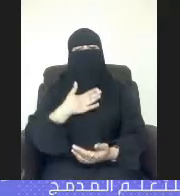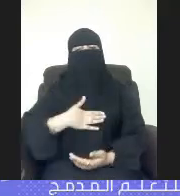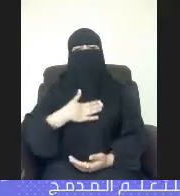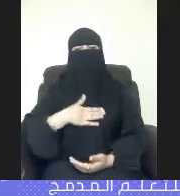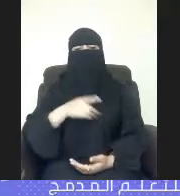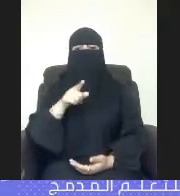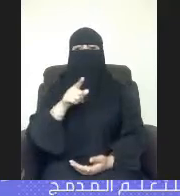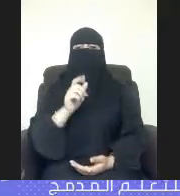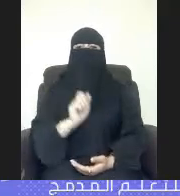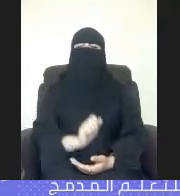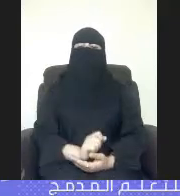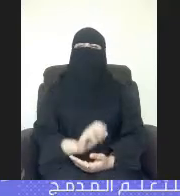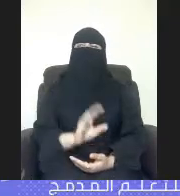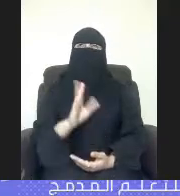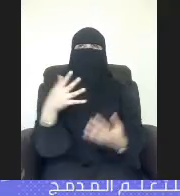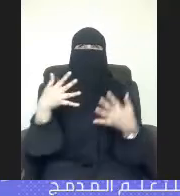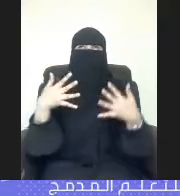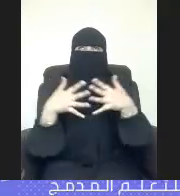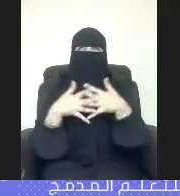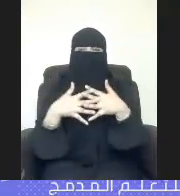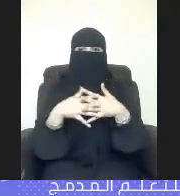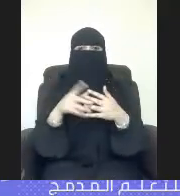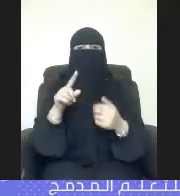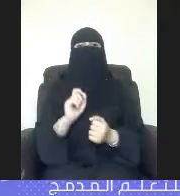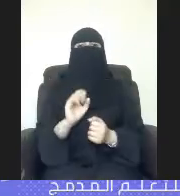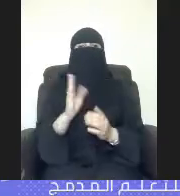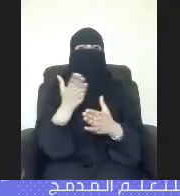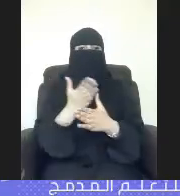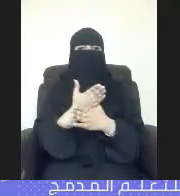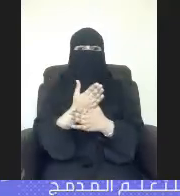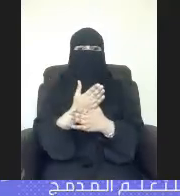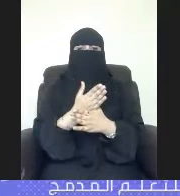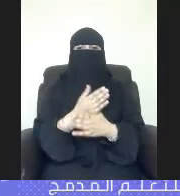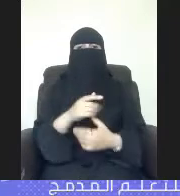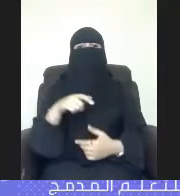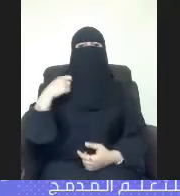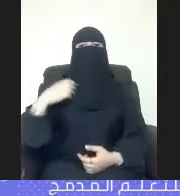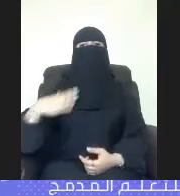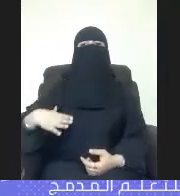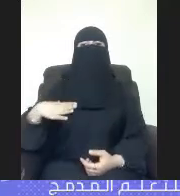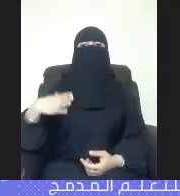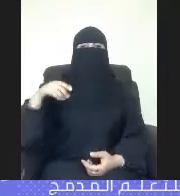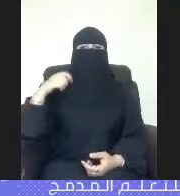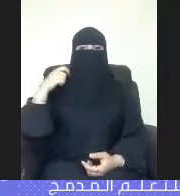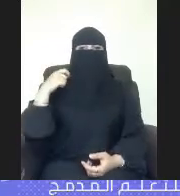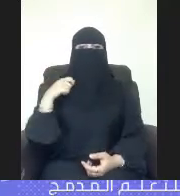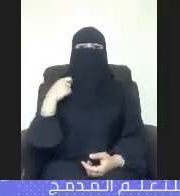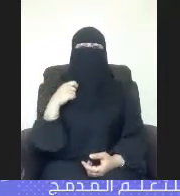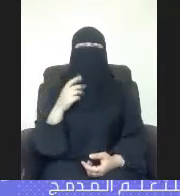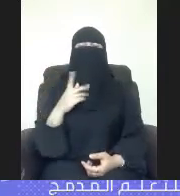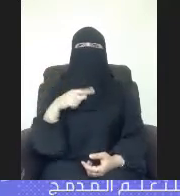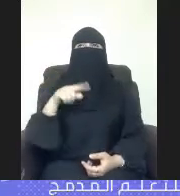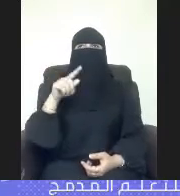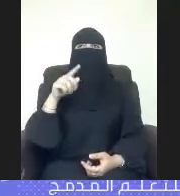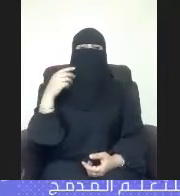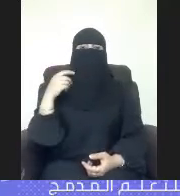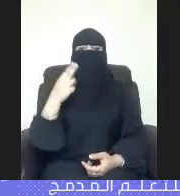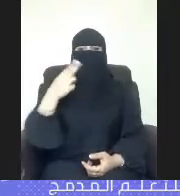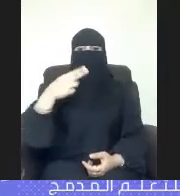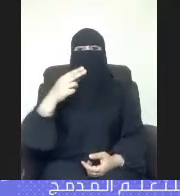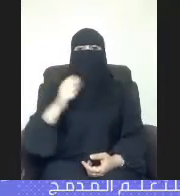بلقاء مع صاحب السمو الملكي أمير منطقة عسير، ويبلغكم السلام ويبلغكم